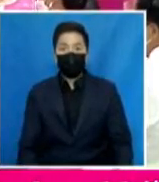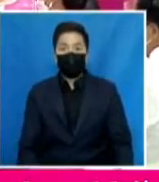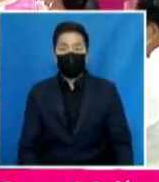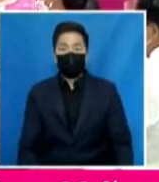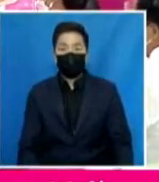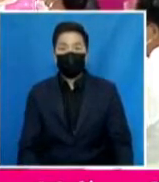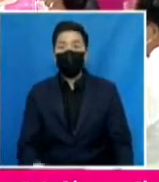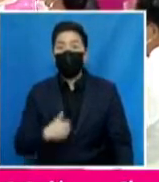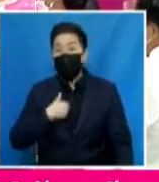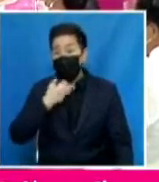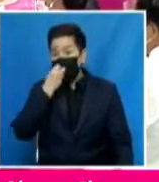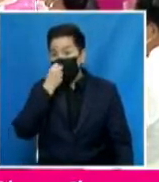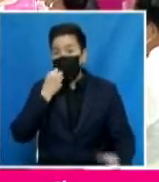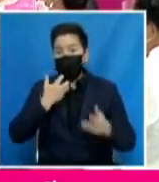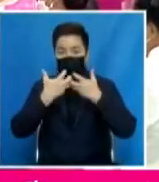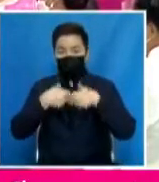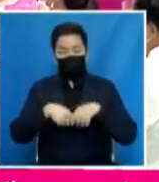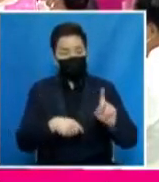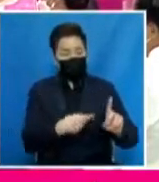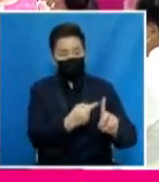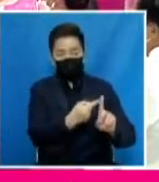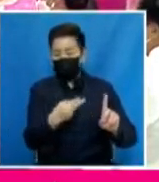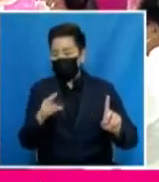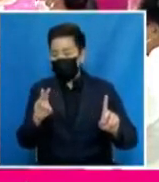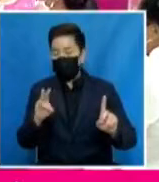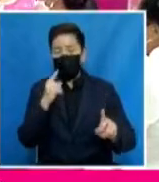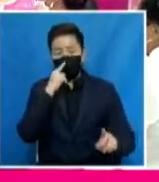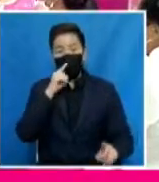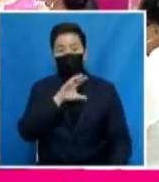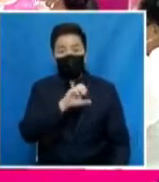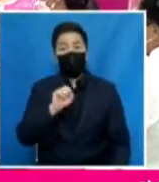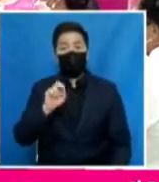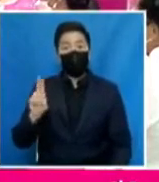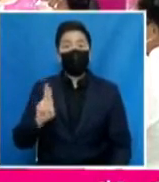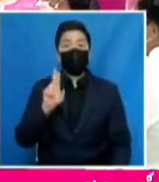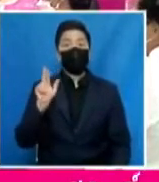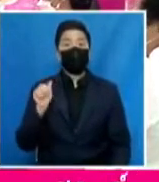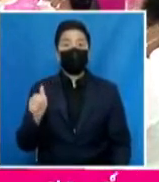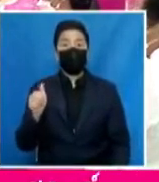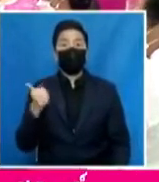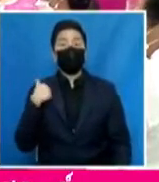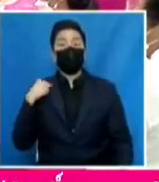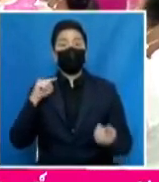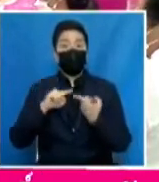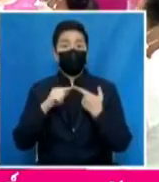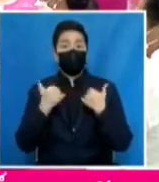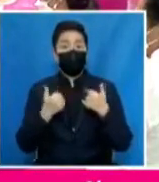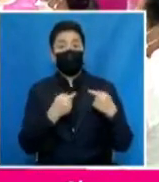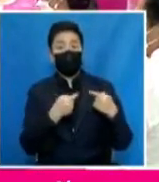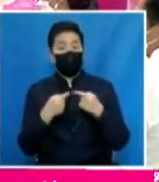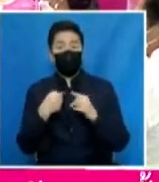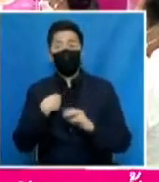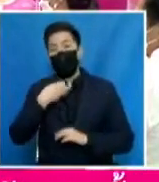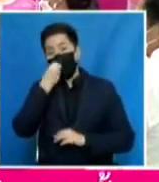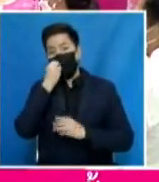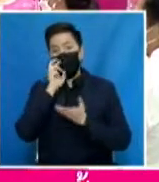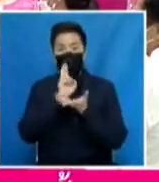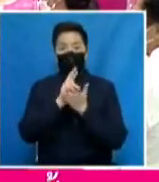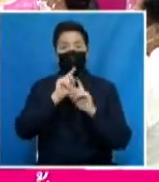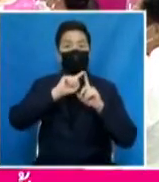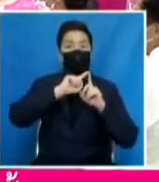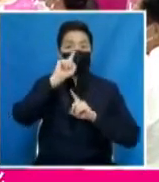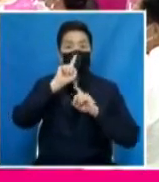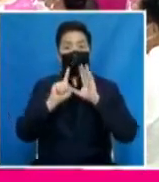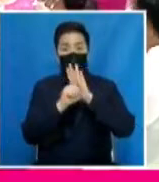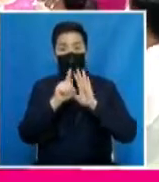จากการทดลองเครื่องทั้ง7หลักสามารถใช้ในการออกรางวัลได้ต่อไปจะทำการออกรางวัลอันดับที่1ออก